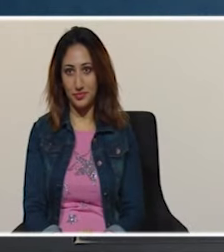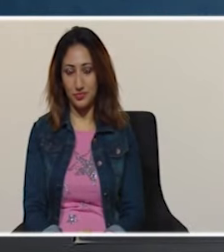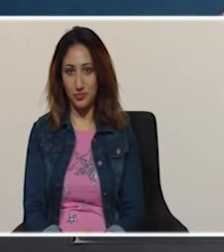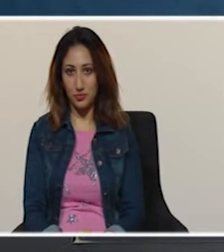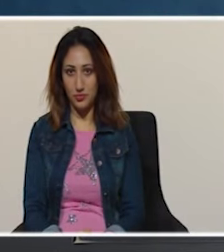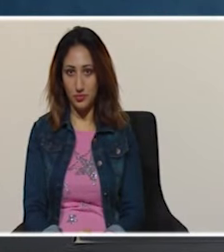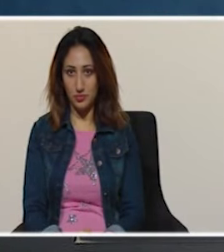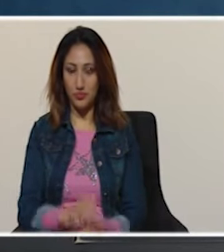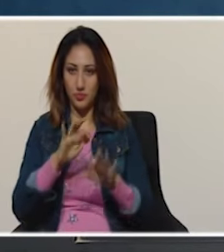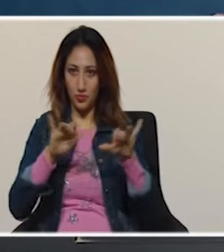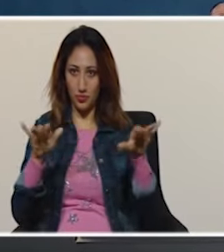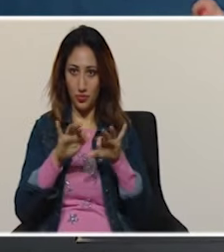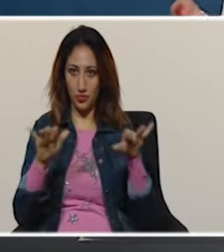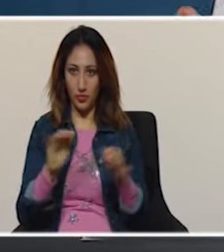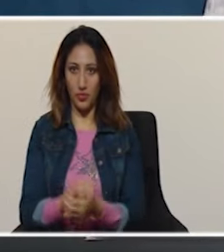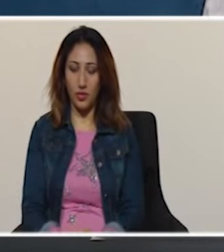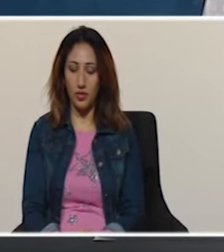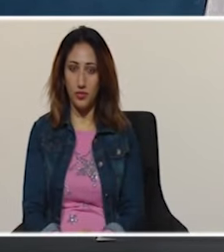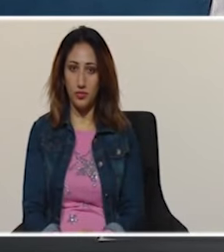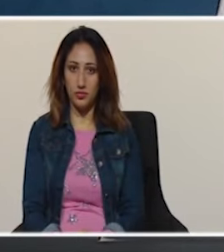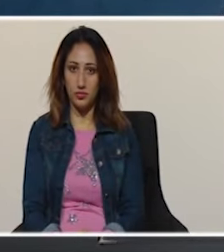على الاورج.